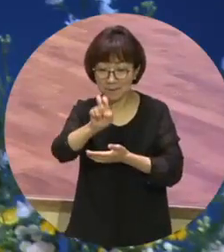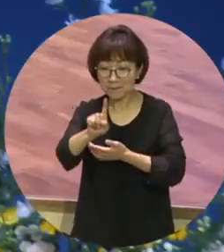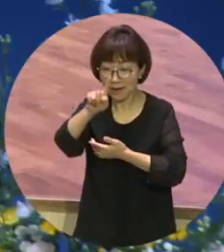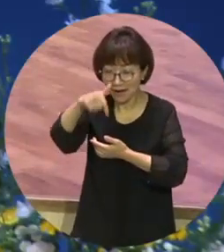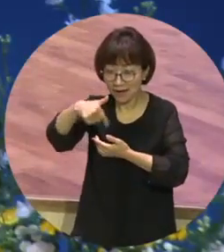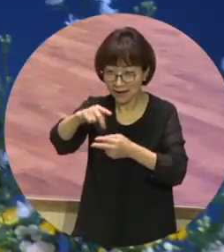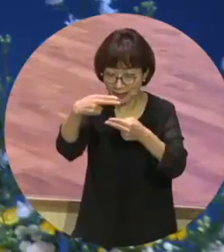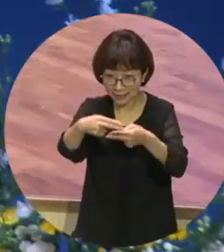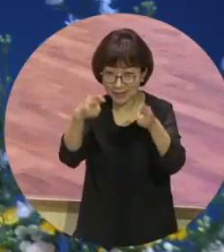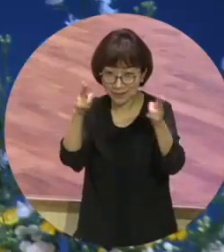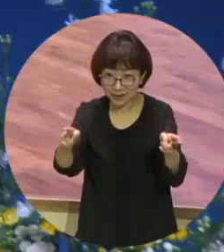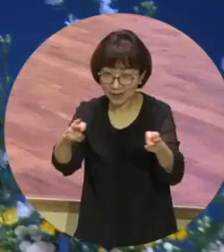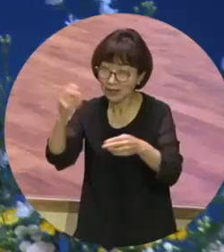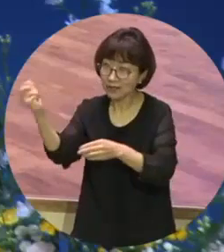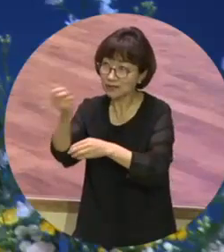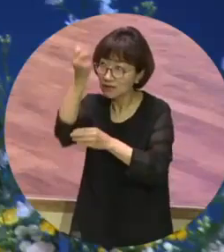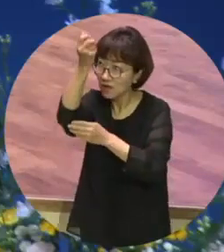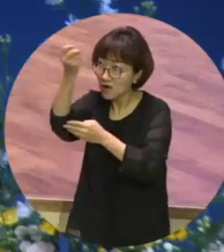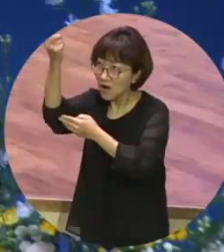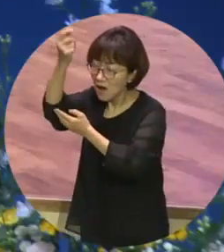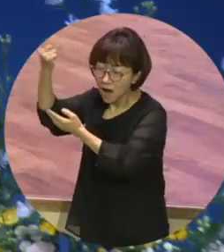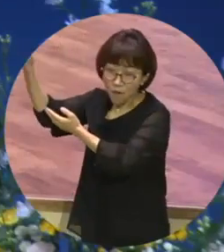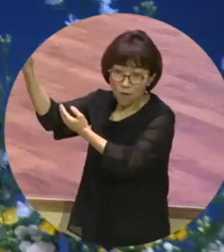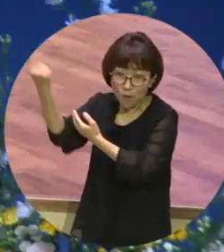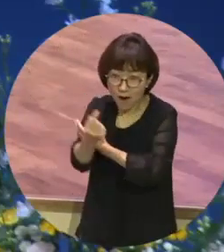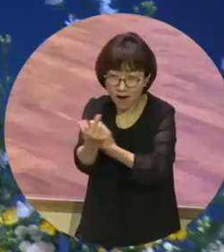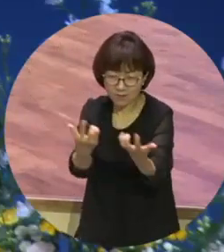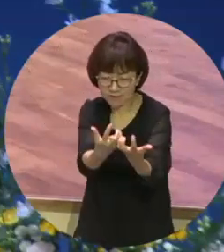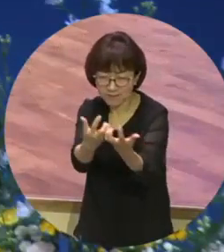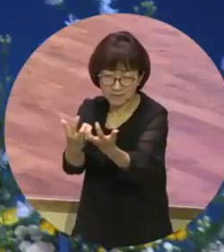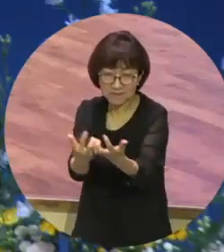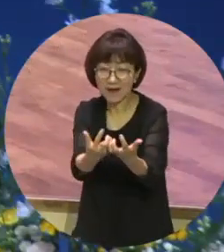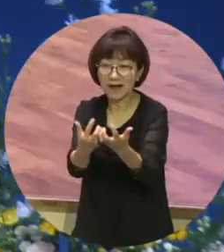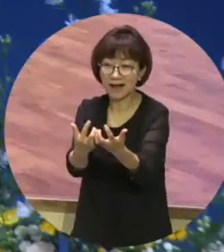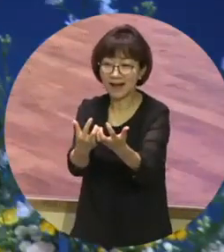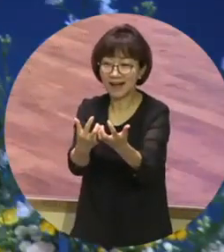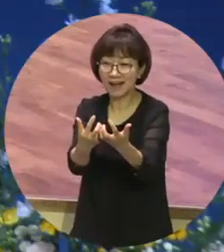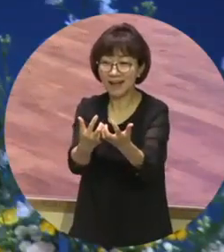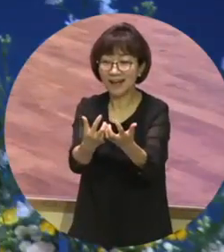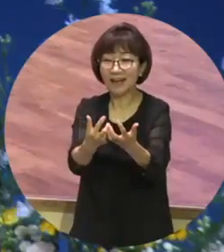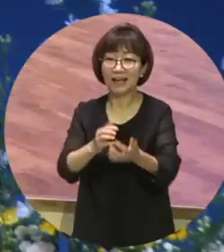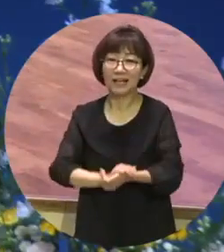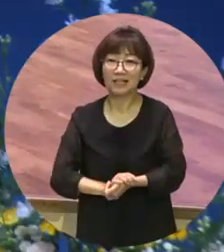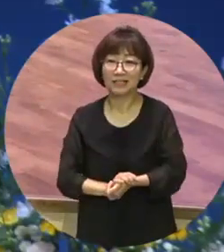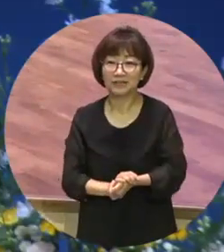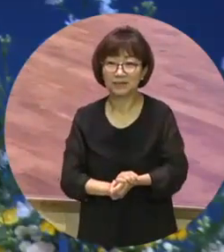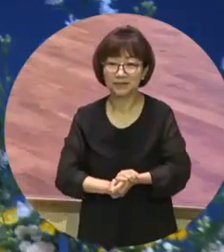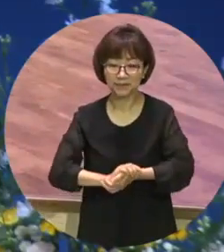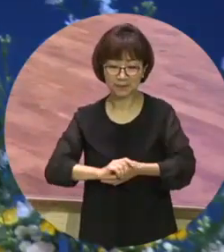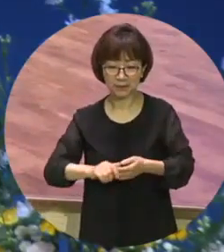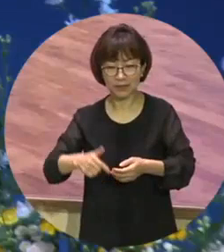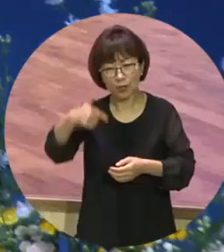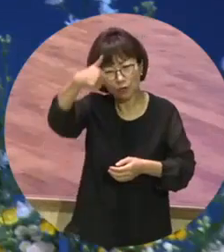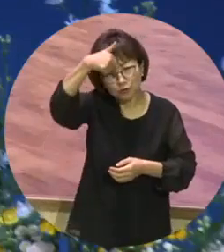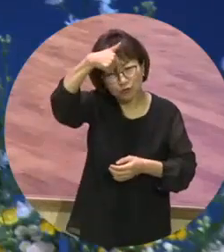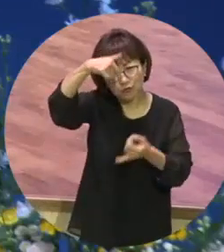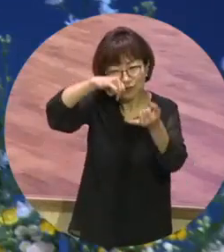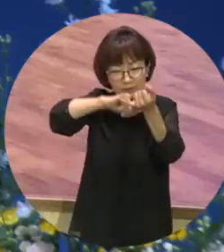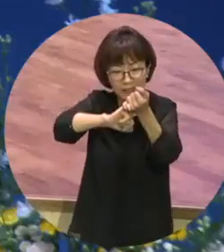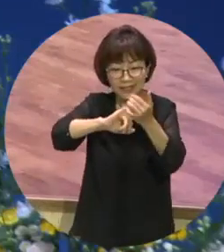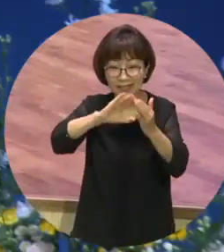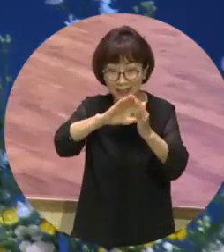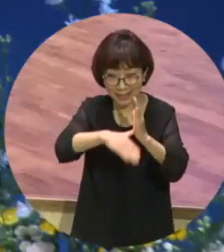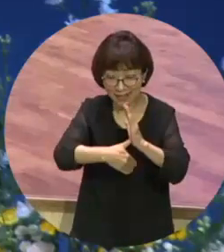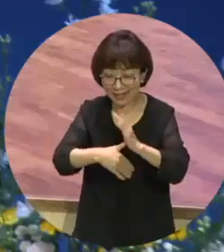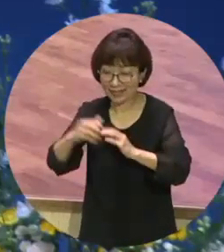임했어요. 맥추절 때 성령이 임했습니다. 성령이 임한 이후 이제는 구약처럼 구약 때도 성령이